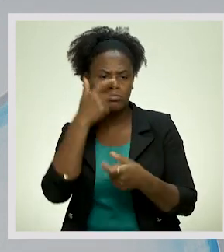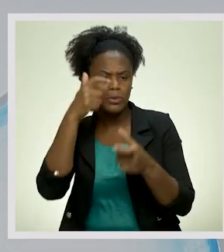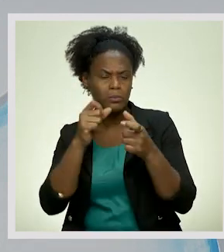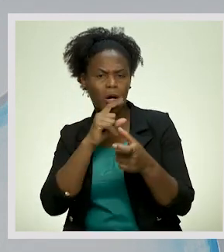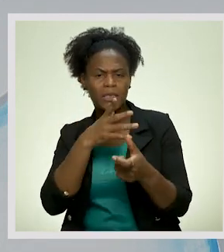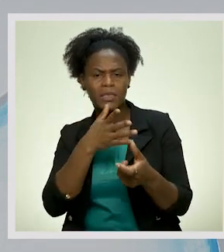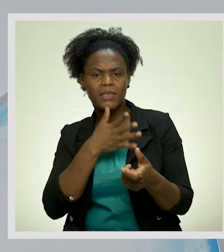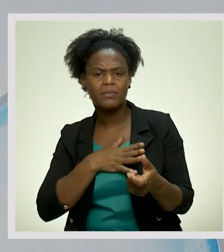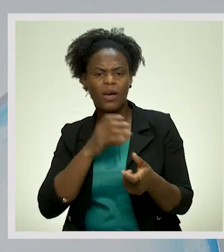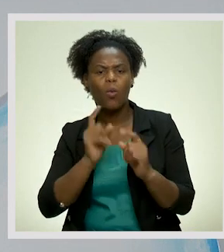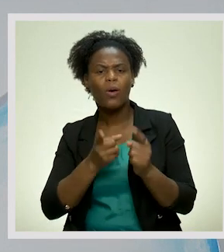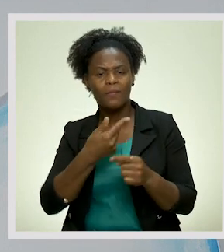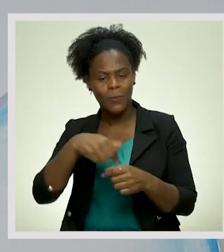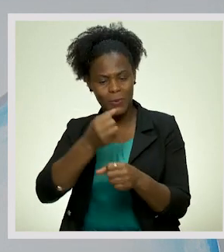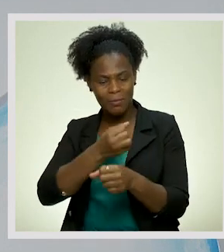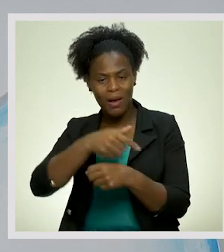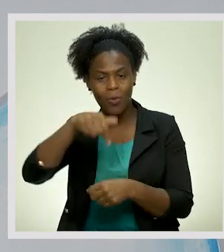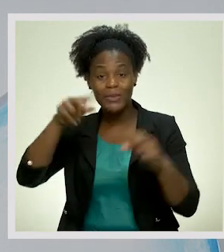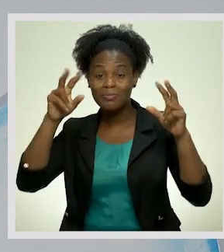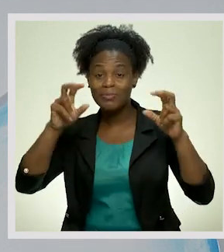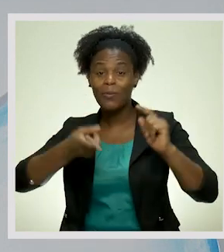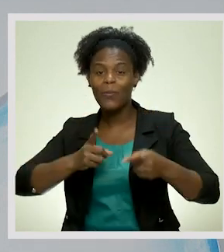qu'est-ce qu'on a travaillé?